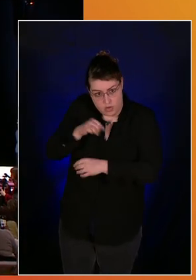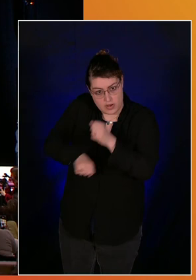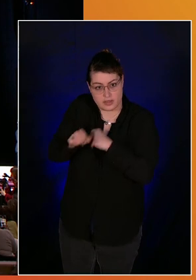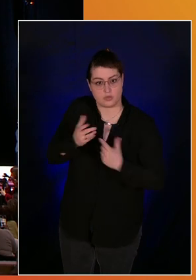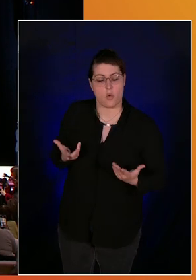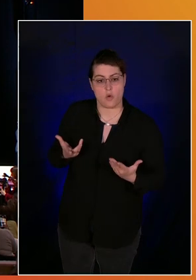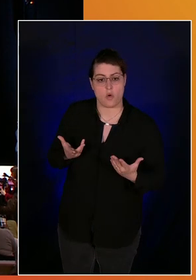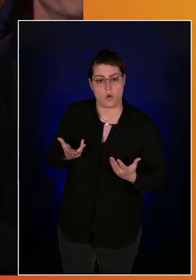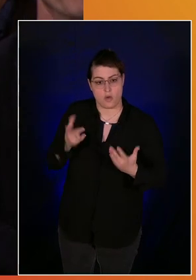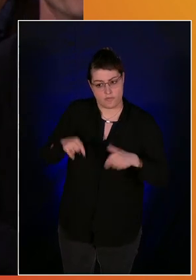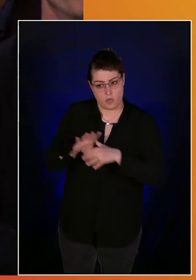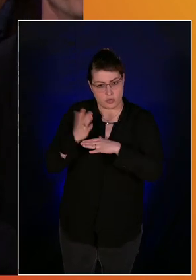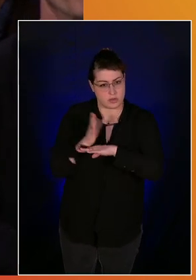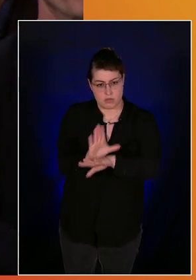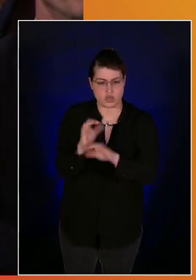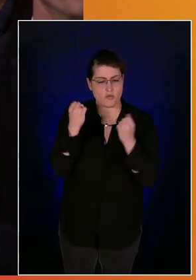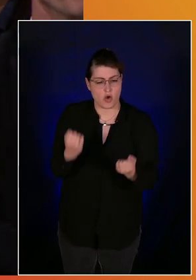exemplarité forte.